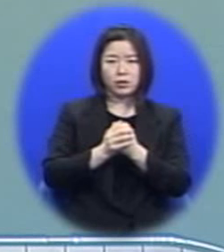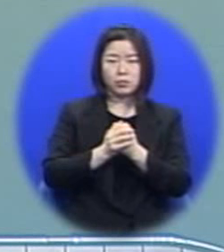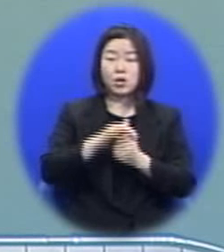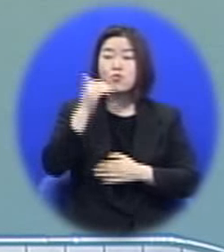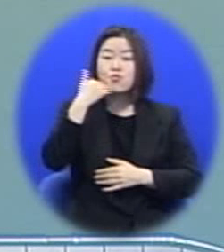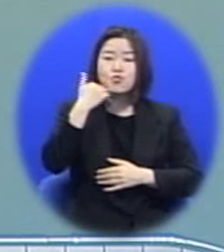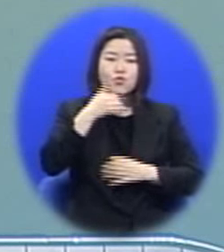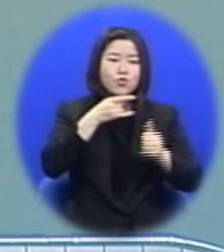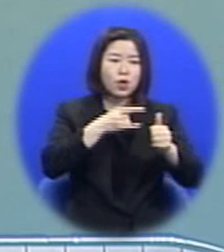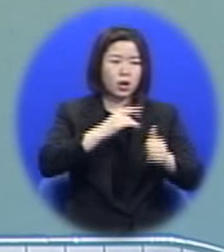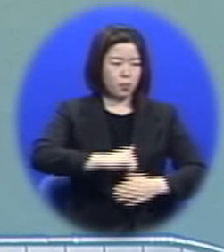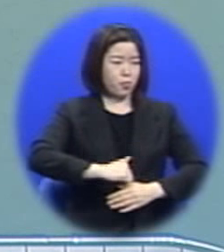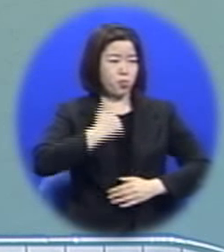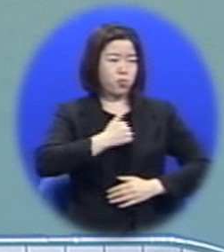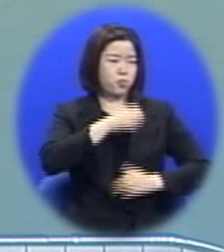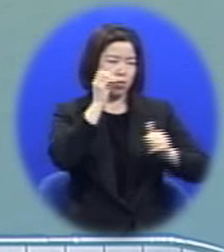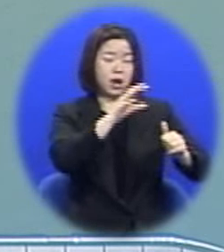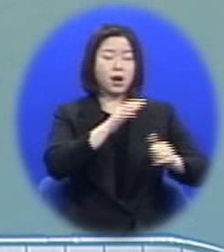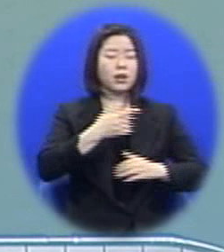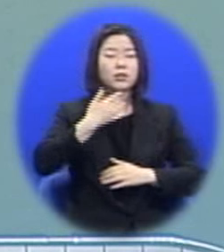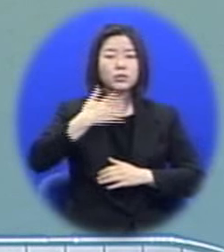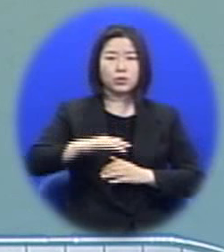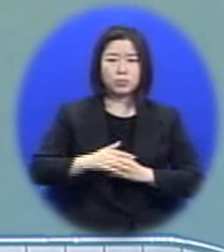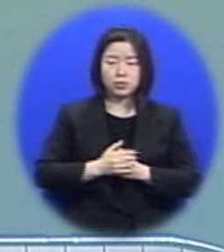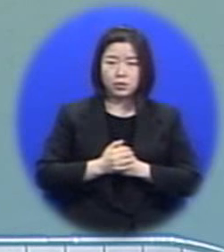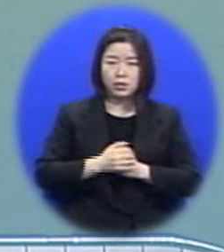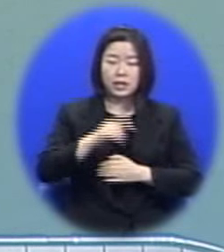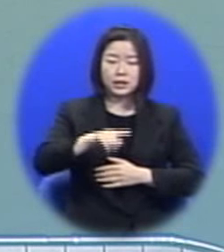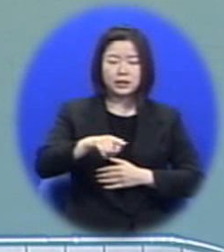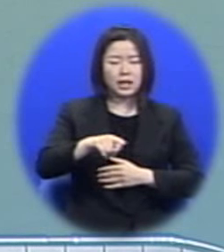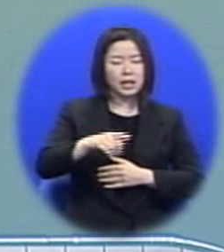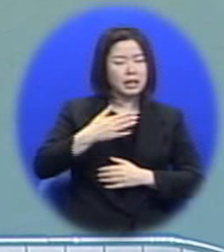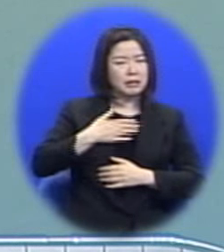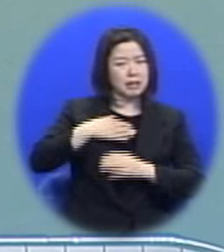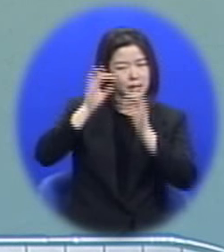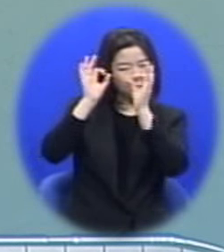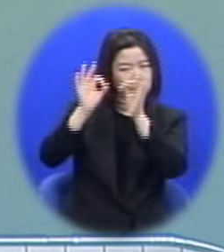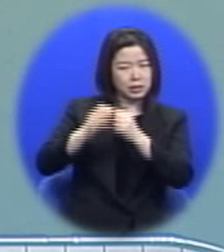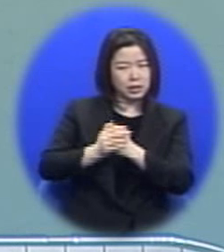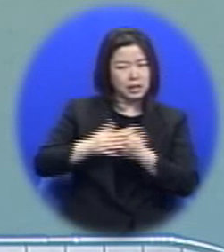소리 한번 안 하셨어요. 저는 그게 약하다고 보였어요.